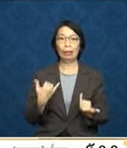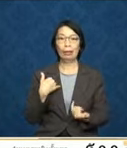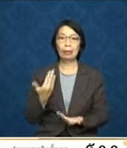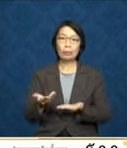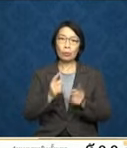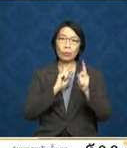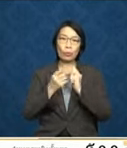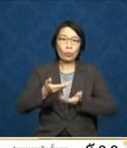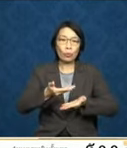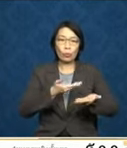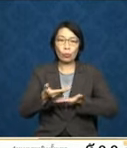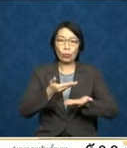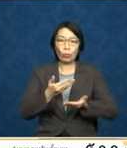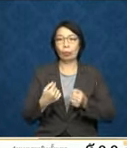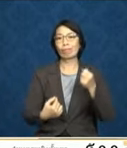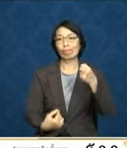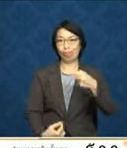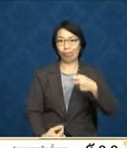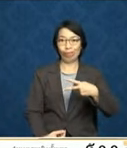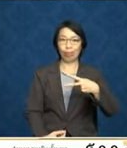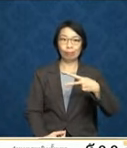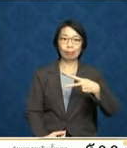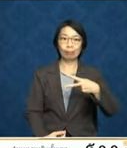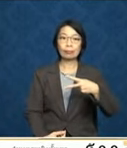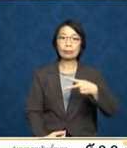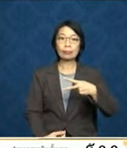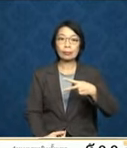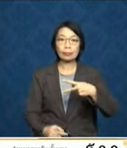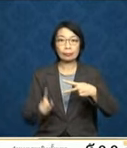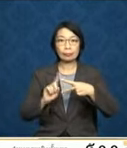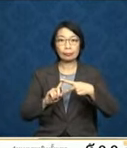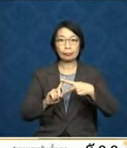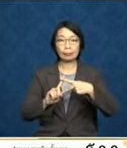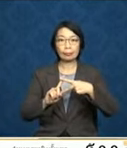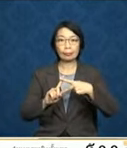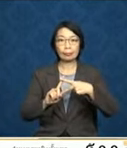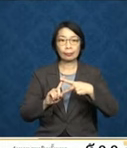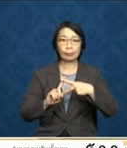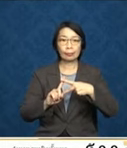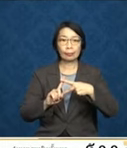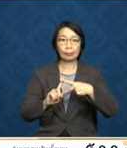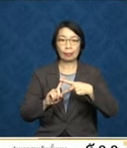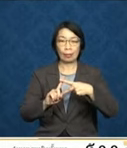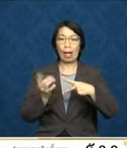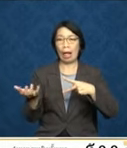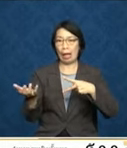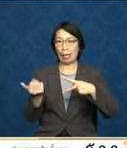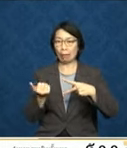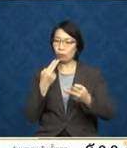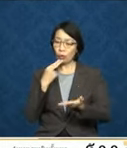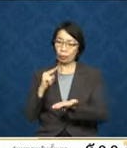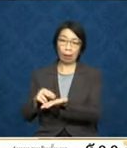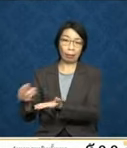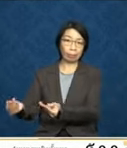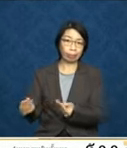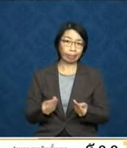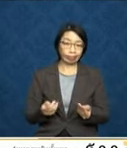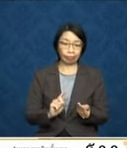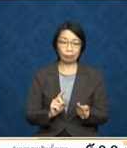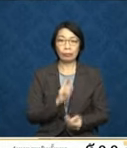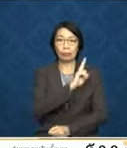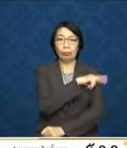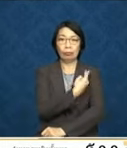ารือต่อท่านประธานด้วยกัน2ข้อหารือค่ะข้อหารือที่1ดิฉันได้รับหนังสือจากผู้อำนวยการโรงพยาบาลหน